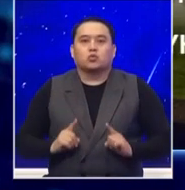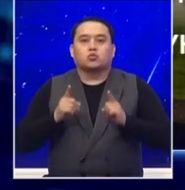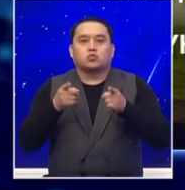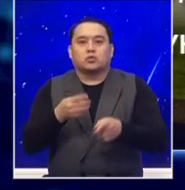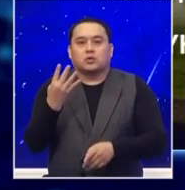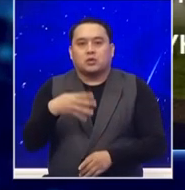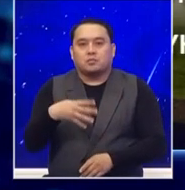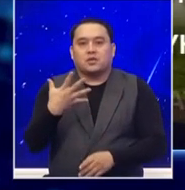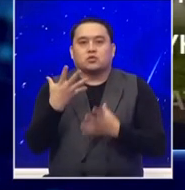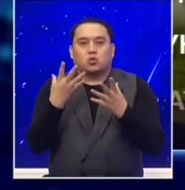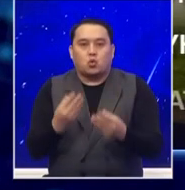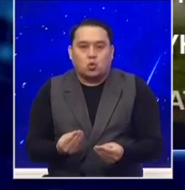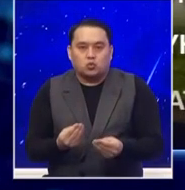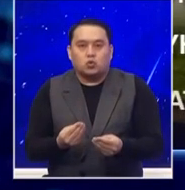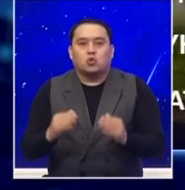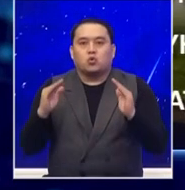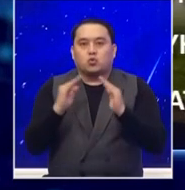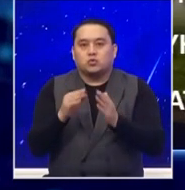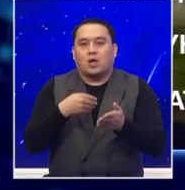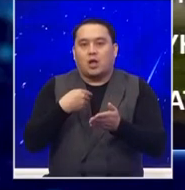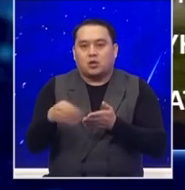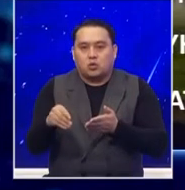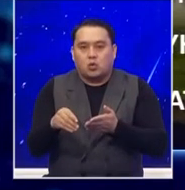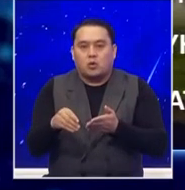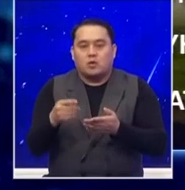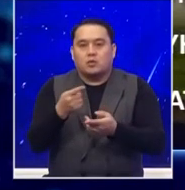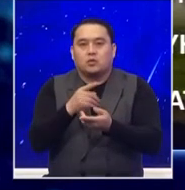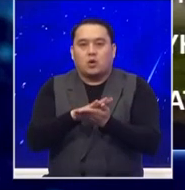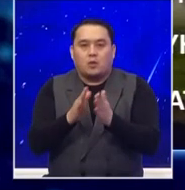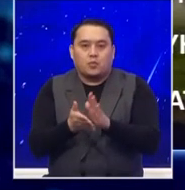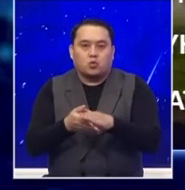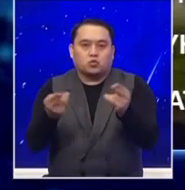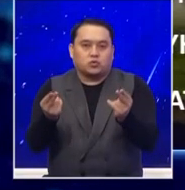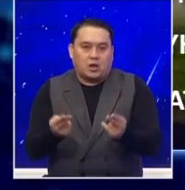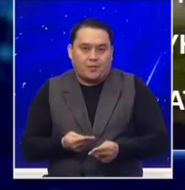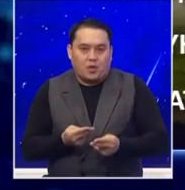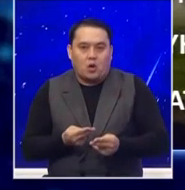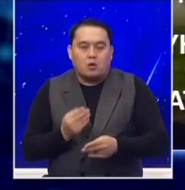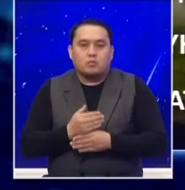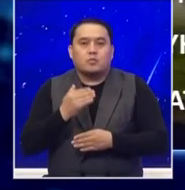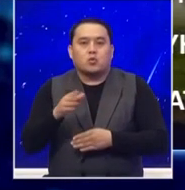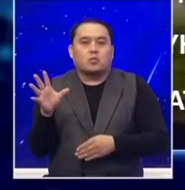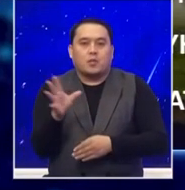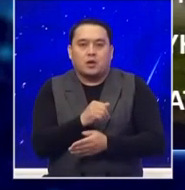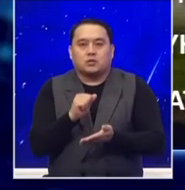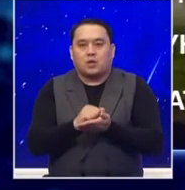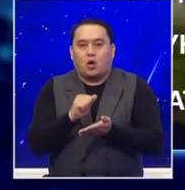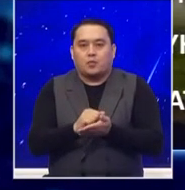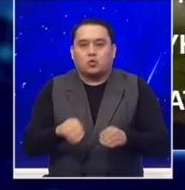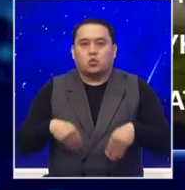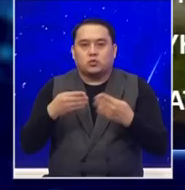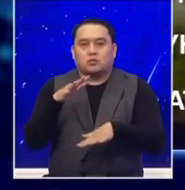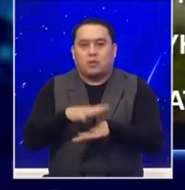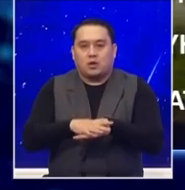кейін 45 жұмыс күнінің ішінде тұрғын үйді сатып алу жөнінде мәміле жасалуы шарт. Осынан кейін барлық құжаттар банкке